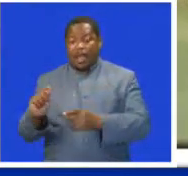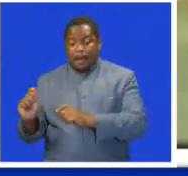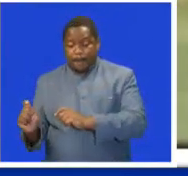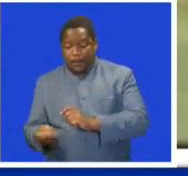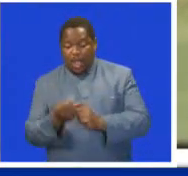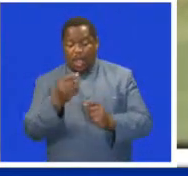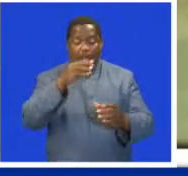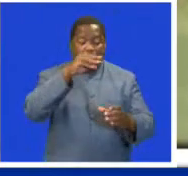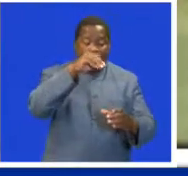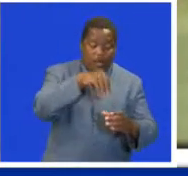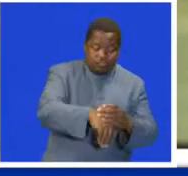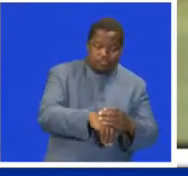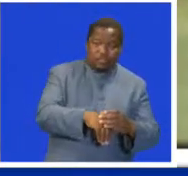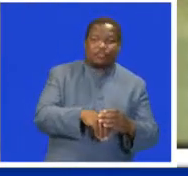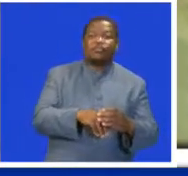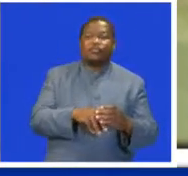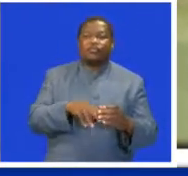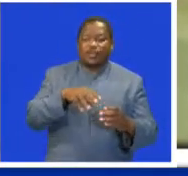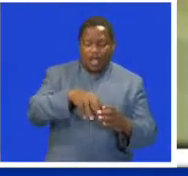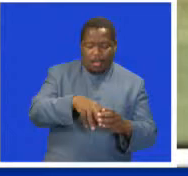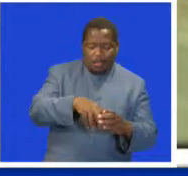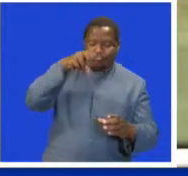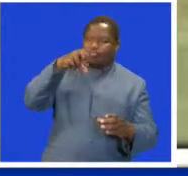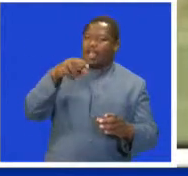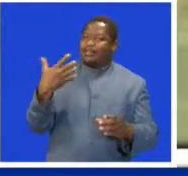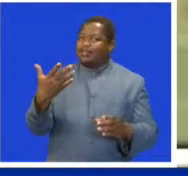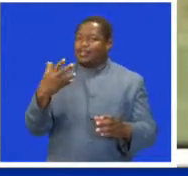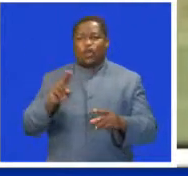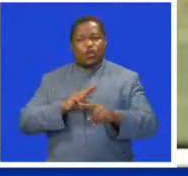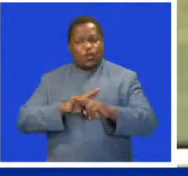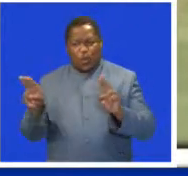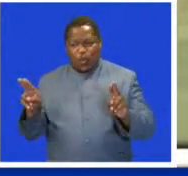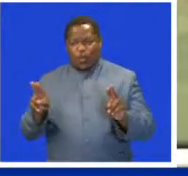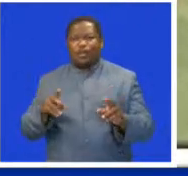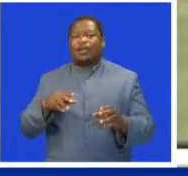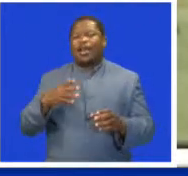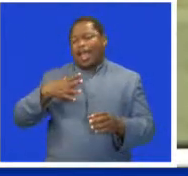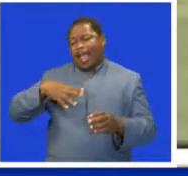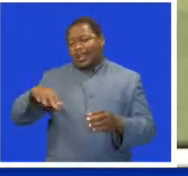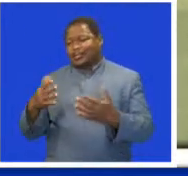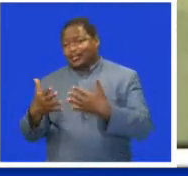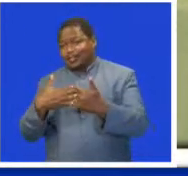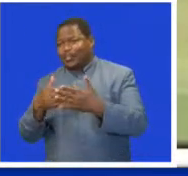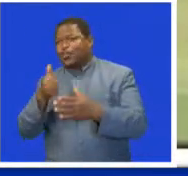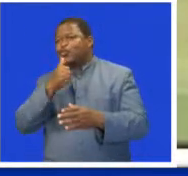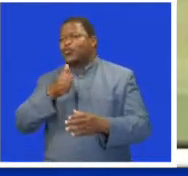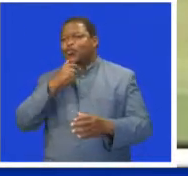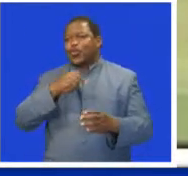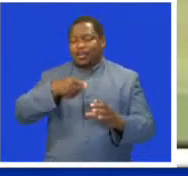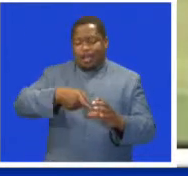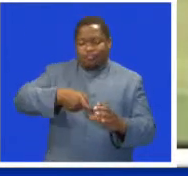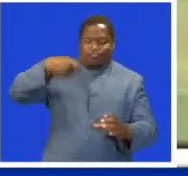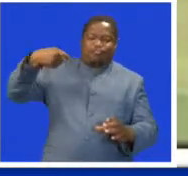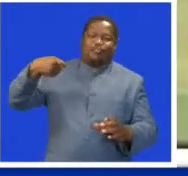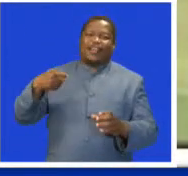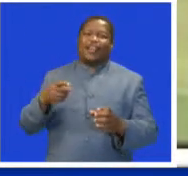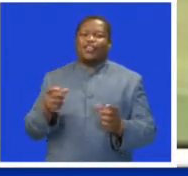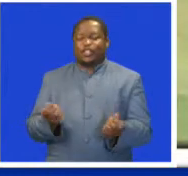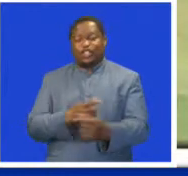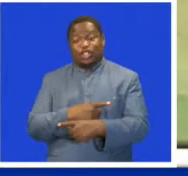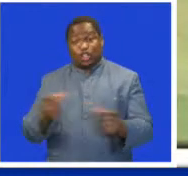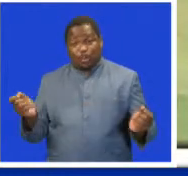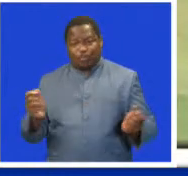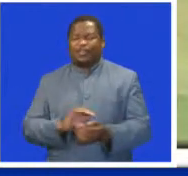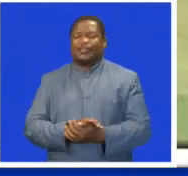Vilane uthi lena indlela yokubambisa uhulumende kuzama kuvikela kwanza kweligciwane i-coronavirus. Tindzaba Babane Golf Club,